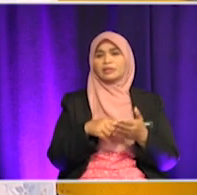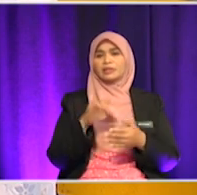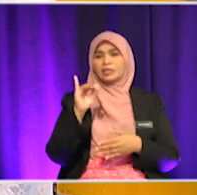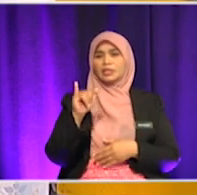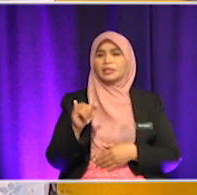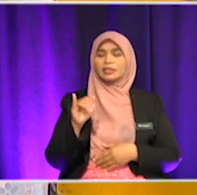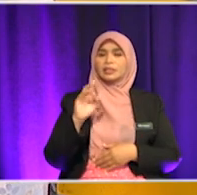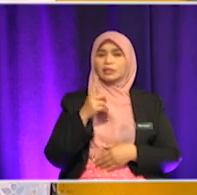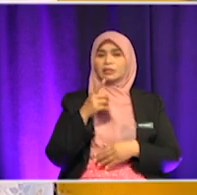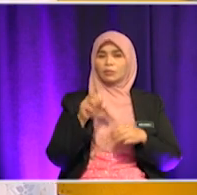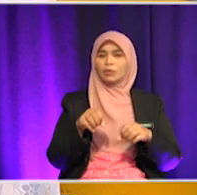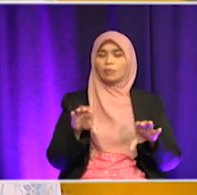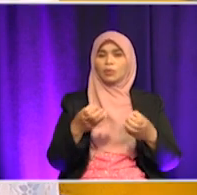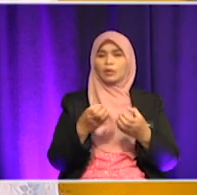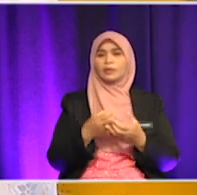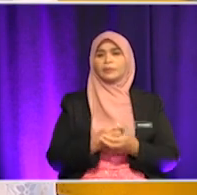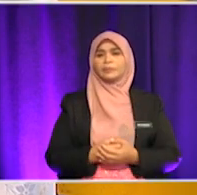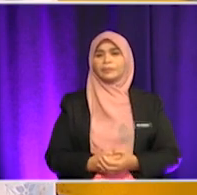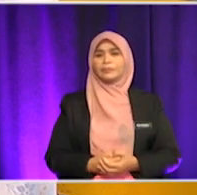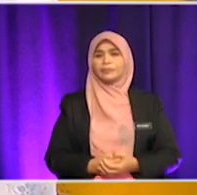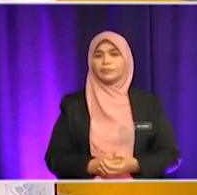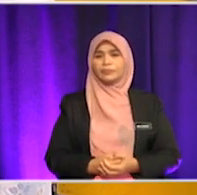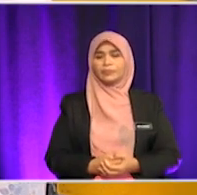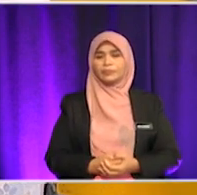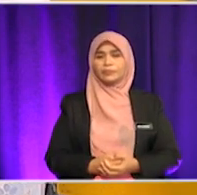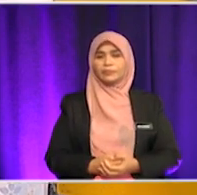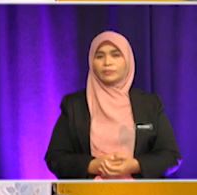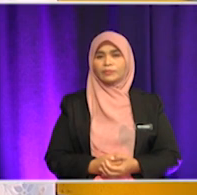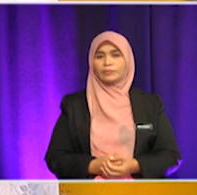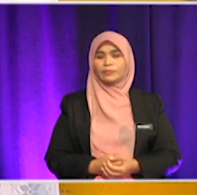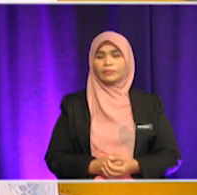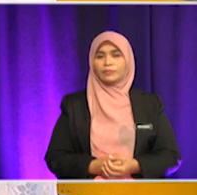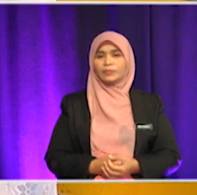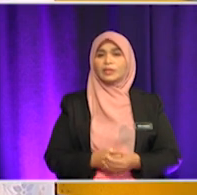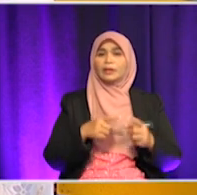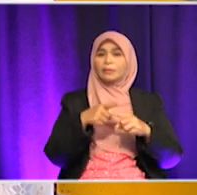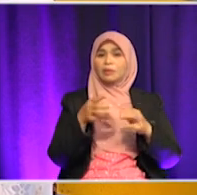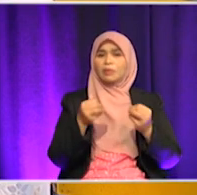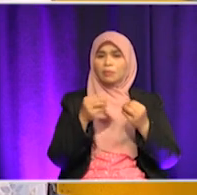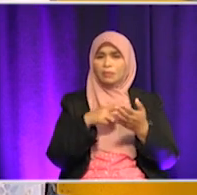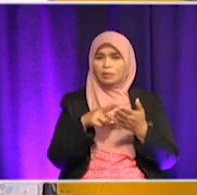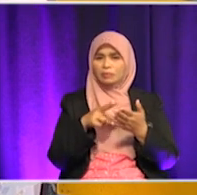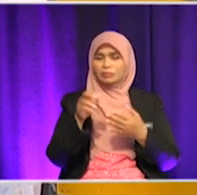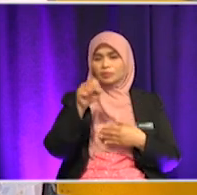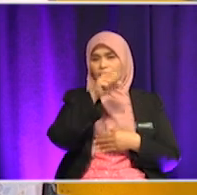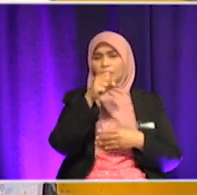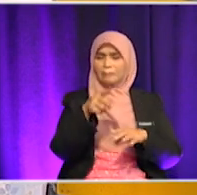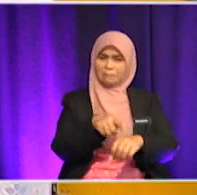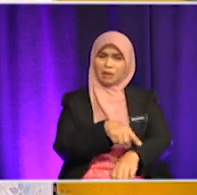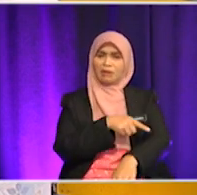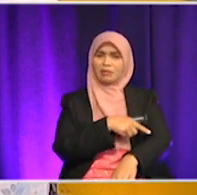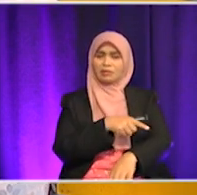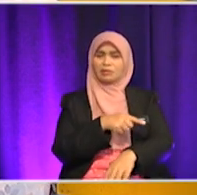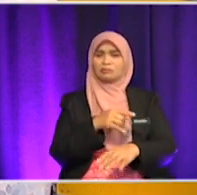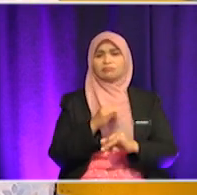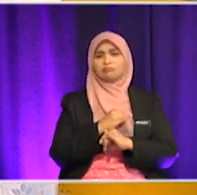itu antara tips je lah cikgu selalu kongsi pada murid-murid dekat sekolah cikgu. Okey, bila nak baca soalan panjang-panjang, jangan orang kata apa, jangan